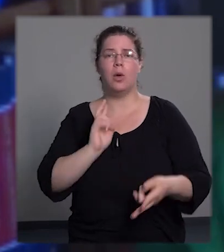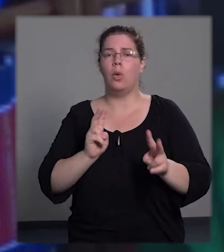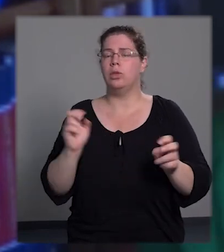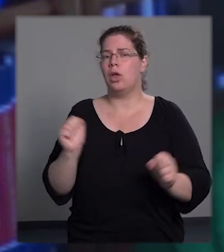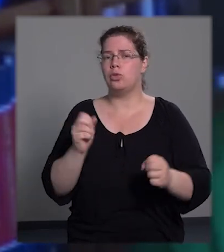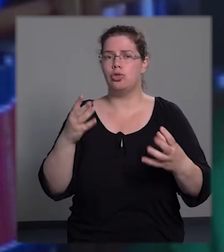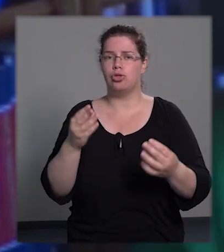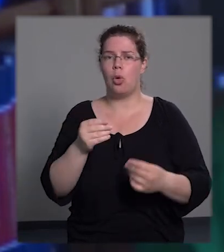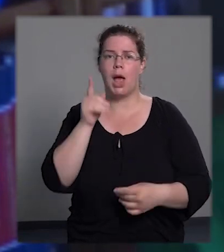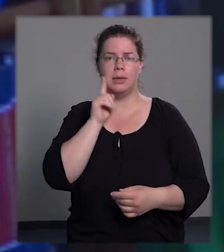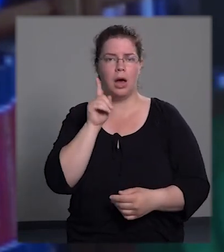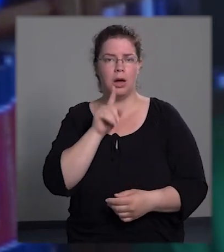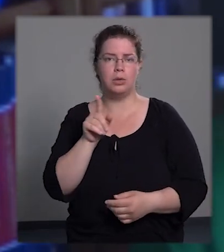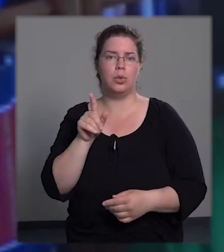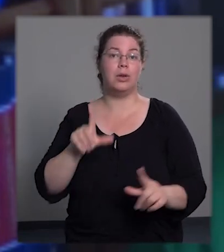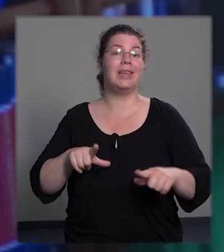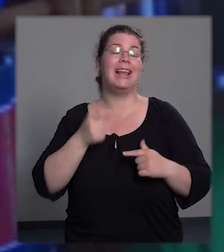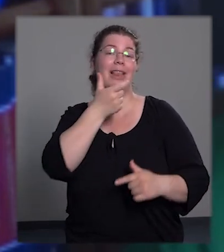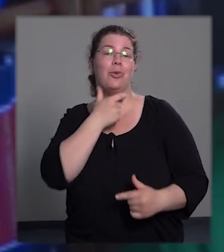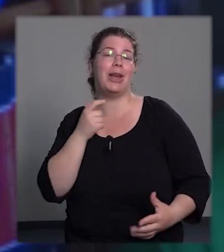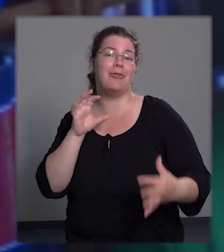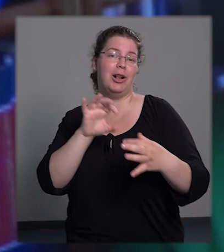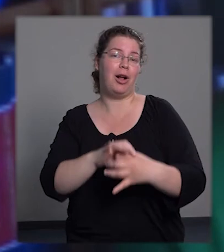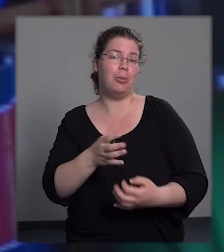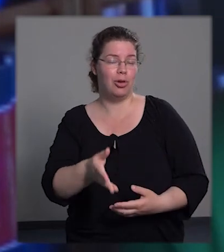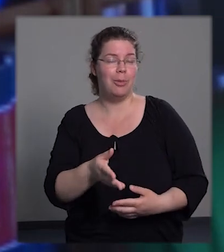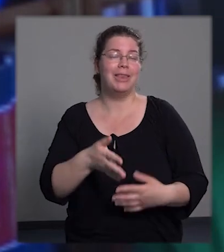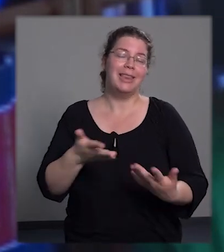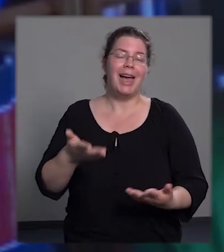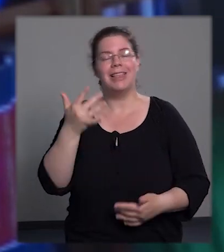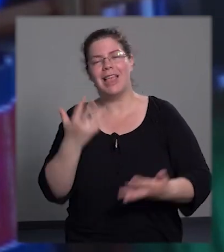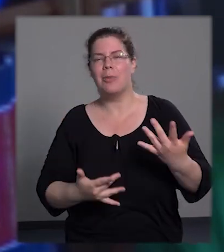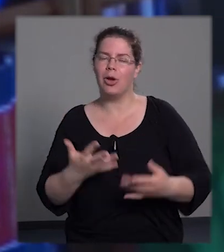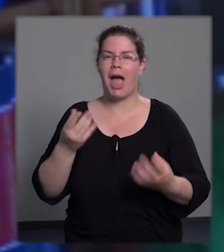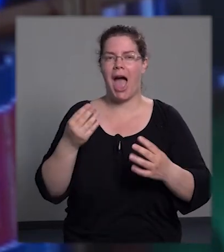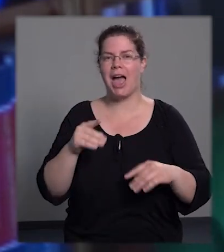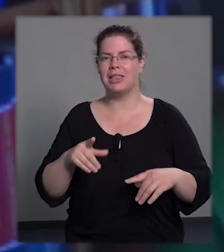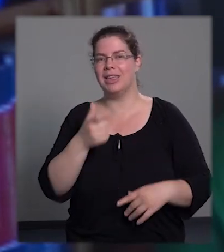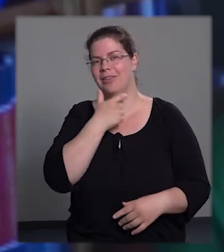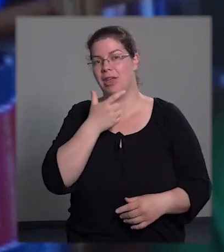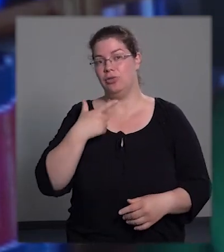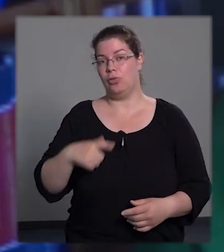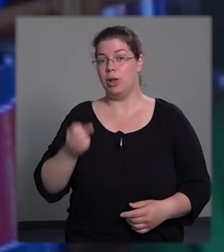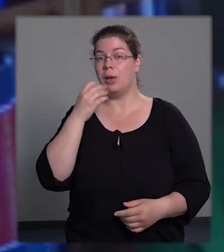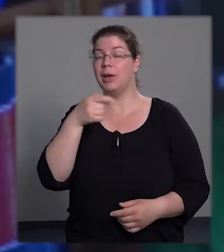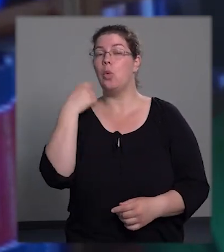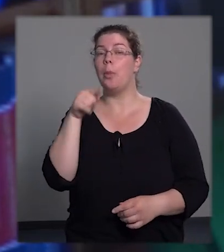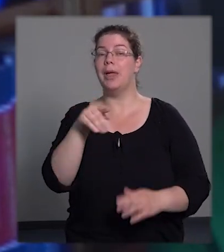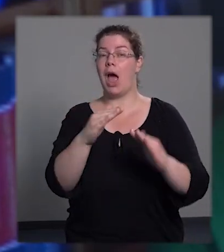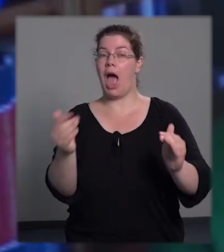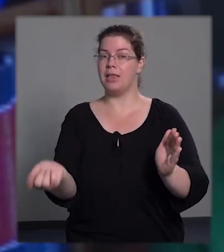sokat hazudott a életkorával kapcsolatban, de hát számoljuk, hogy hány éves volt, amikor őt az operaházba fölvették.